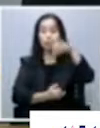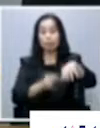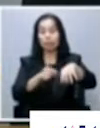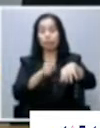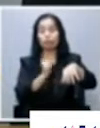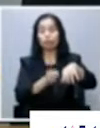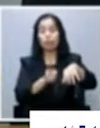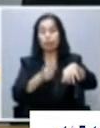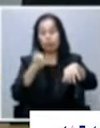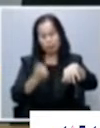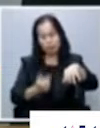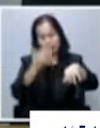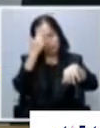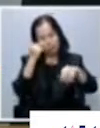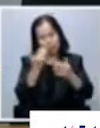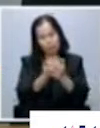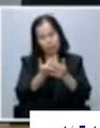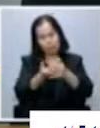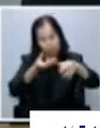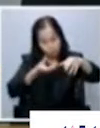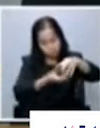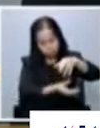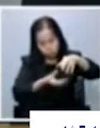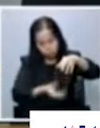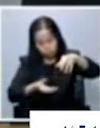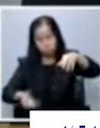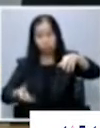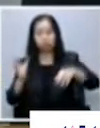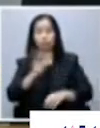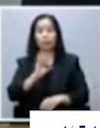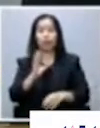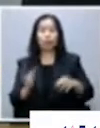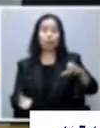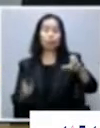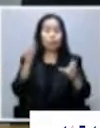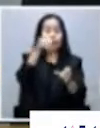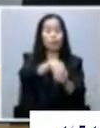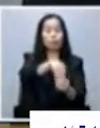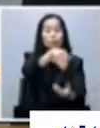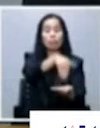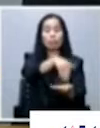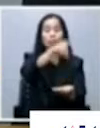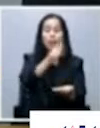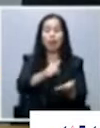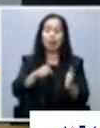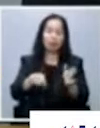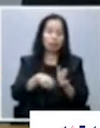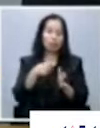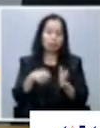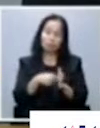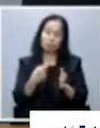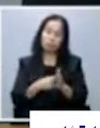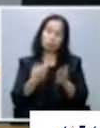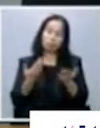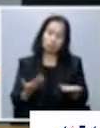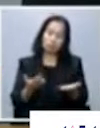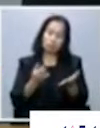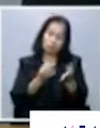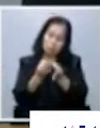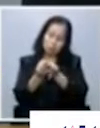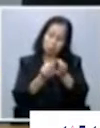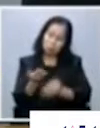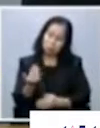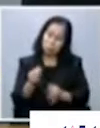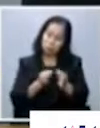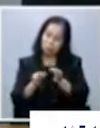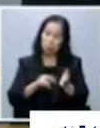ช่นเดียวกันครับยังเป็นเหมือนเดิมนั่นก็คือรวมงบประมาณไว้ที่ส่วนกลางด้วยเหตุและผลซึ่งพยายามชี้แจงมาว่าเพื่อความคล่